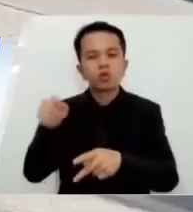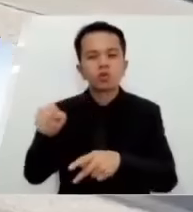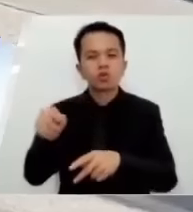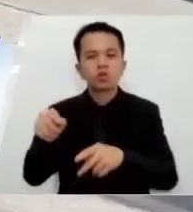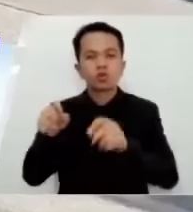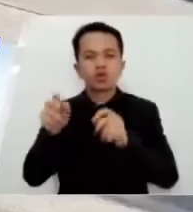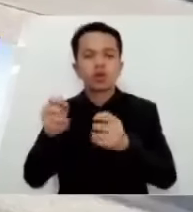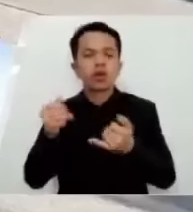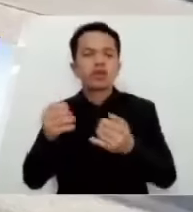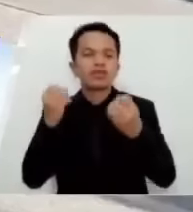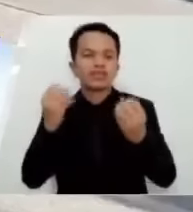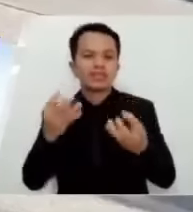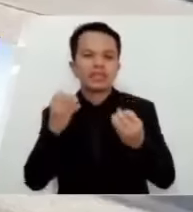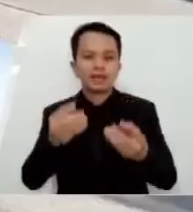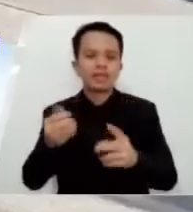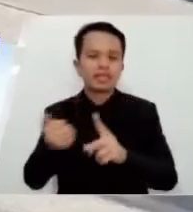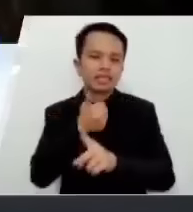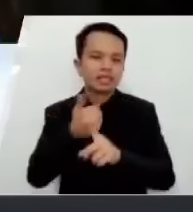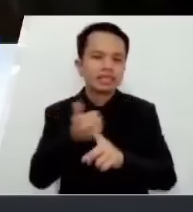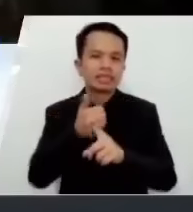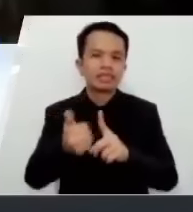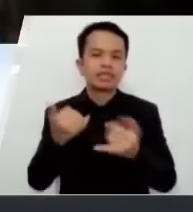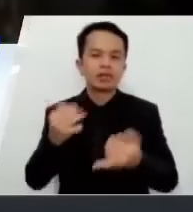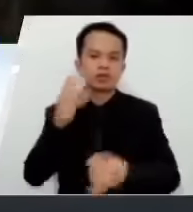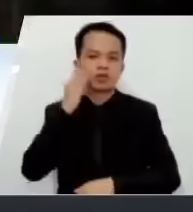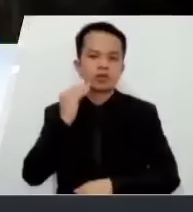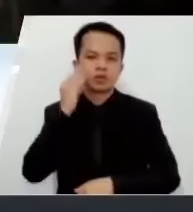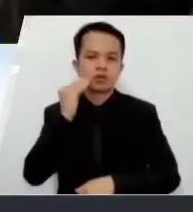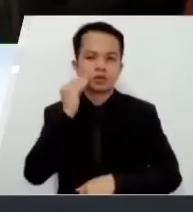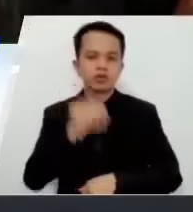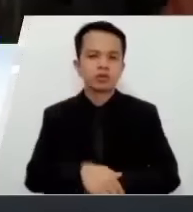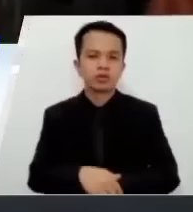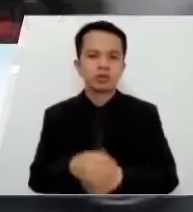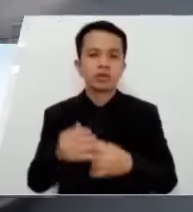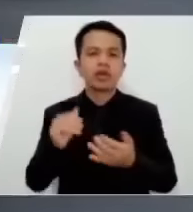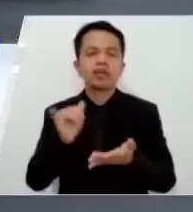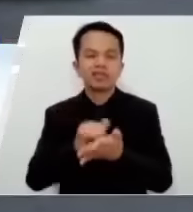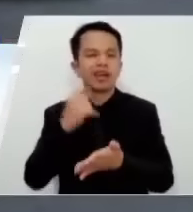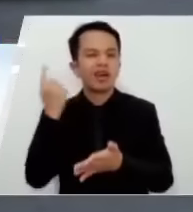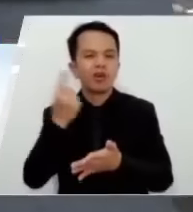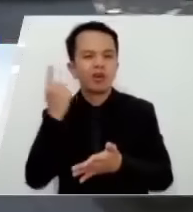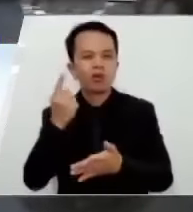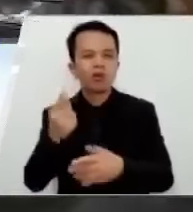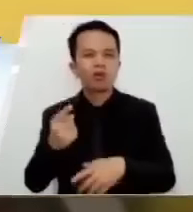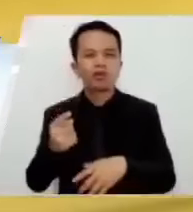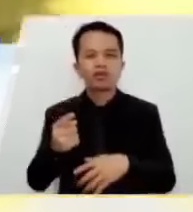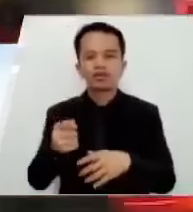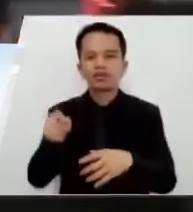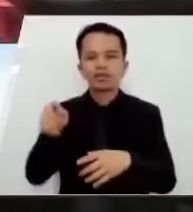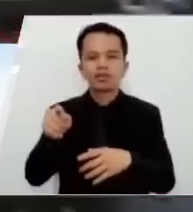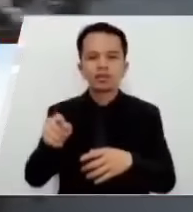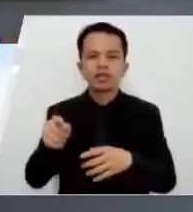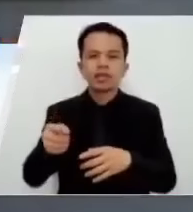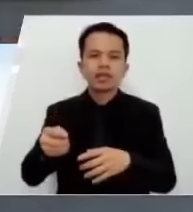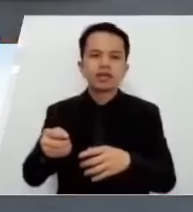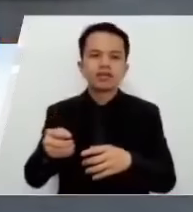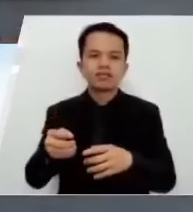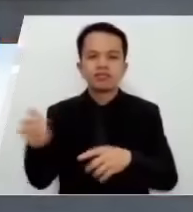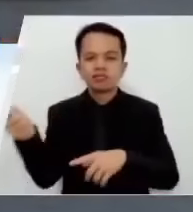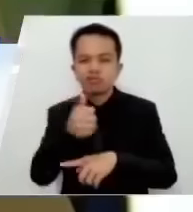saring harassment ang inaabot nila sila raw ang kadalasang napagbabalingan ng mga taong nakikiraan sa subdivision